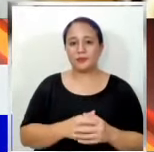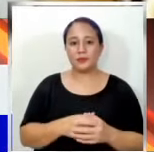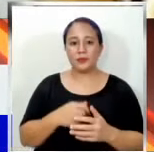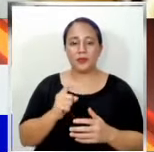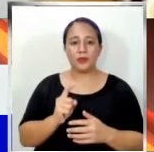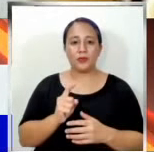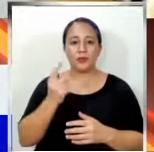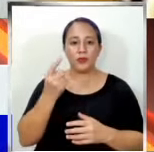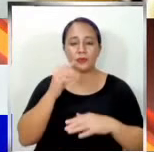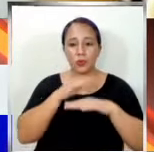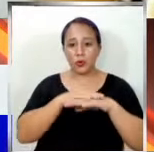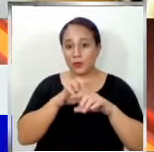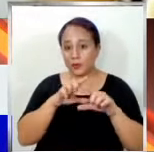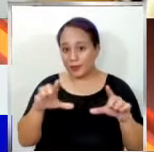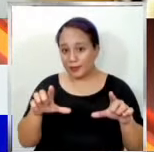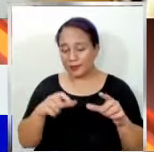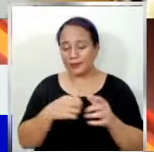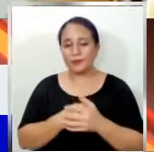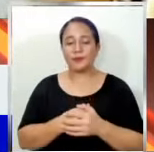online, and then kapag